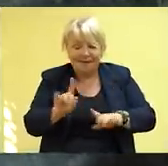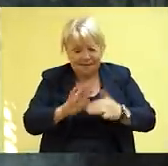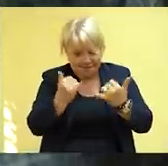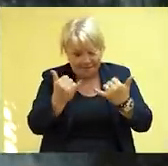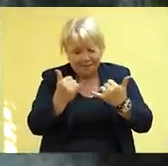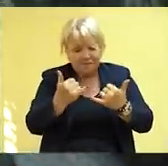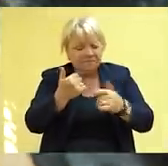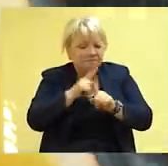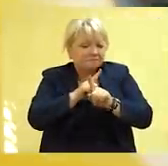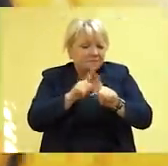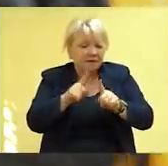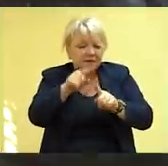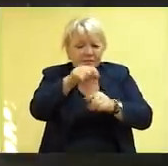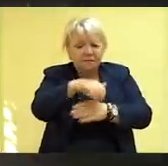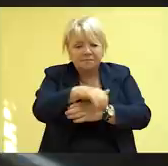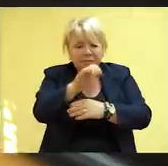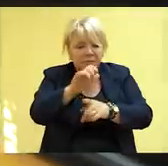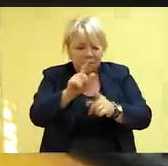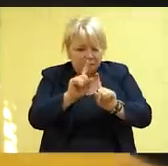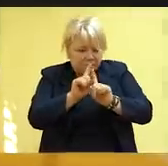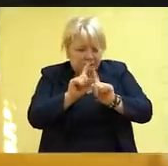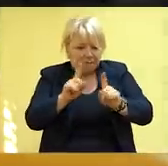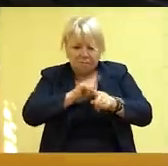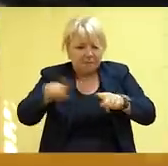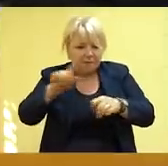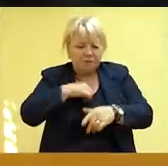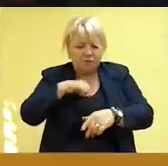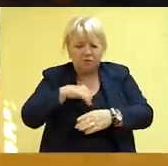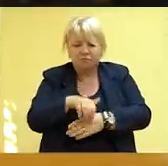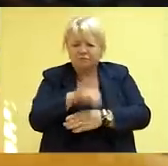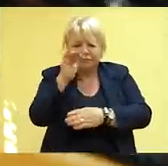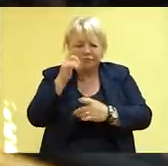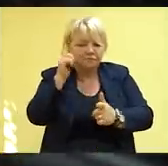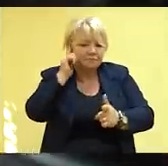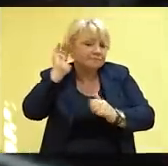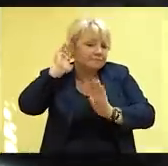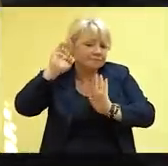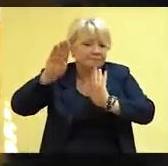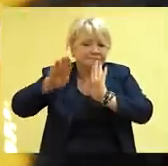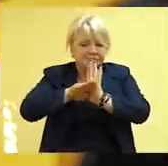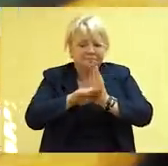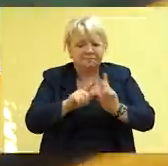ჯერა ესა თემა ძალიან მაგარი, კაპოტი ხდი და ეგრევე გარბის.